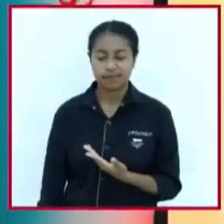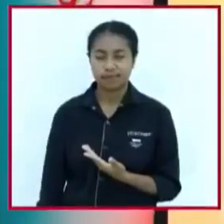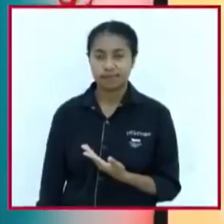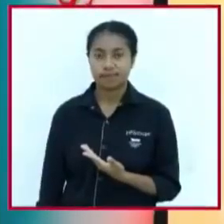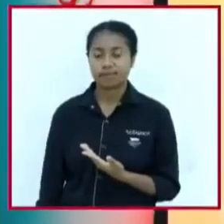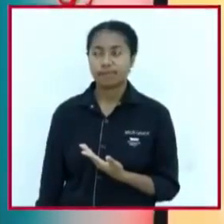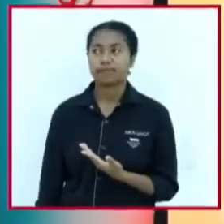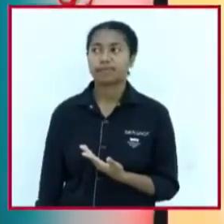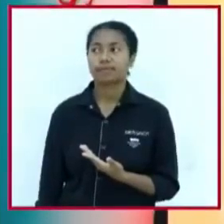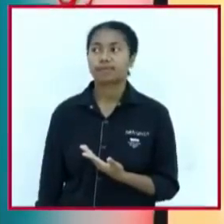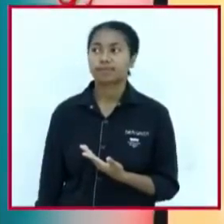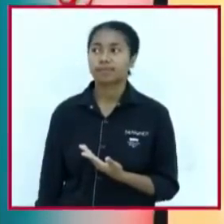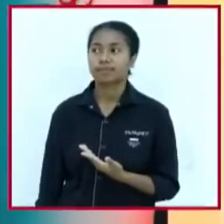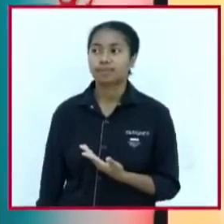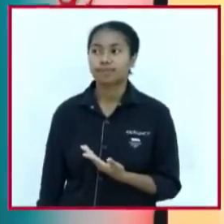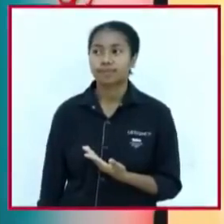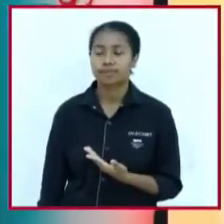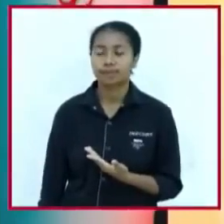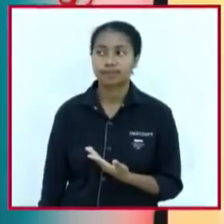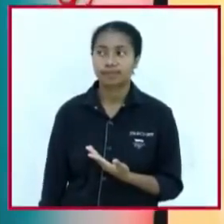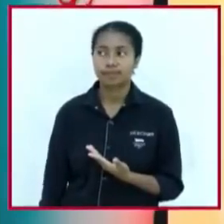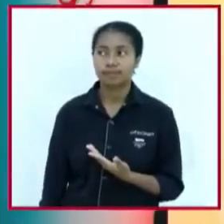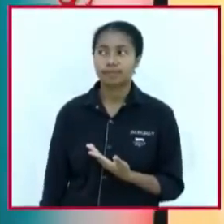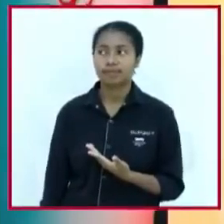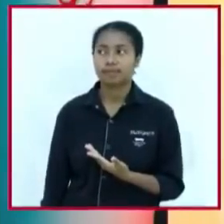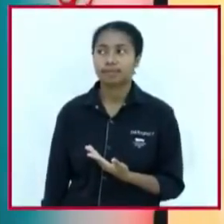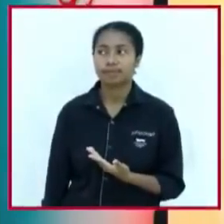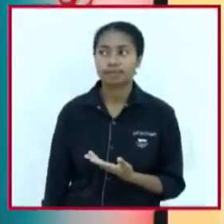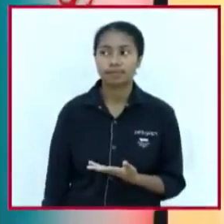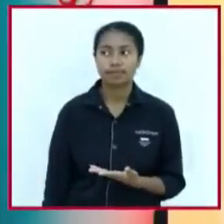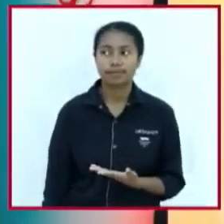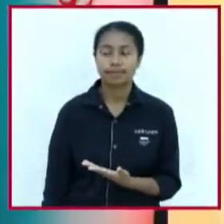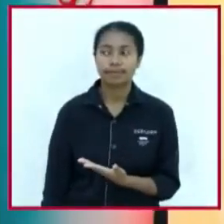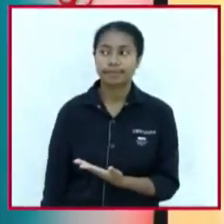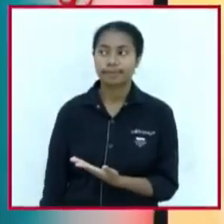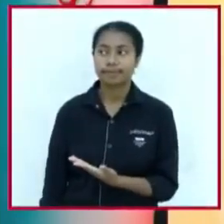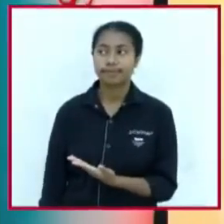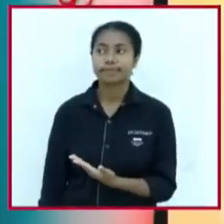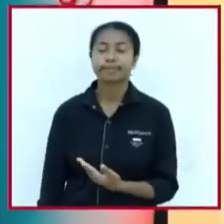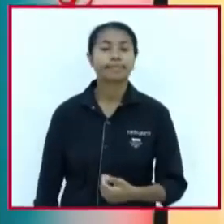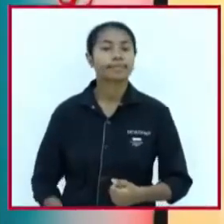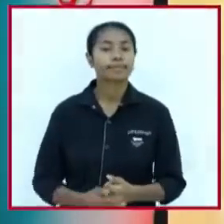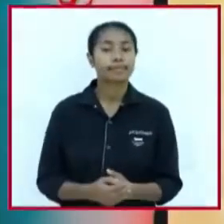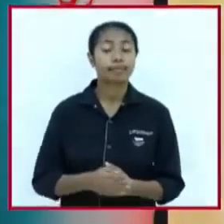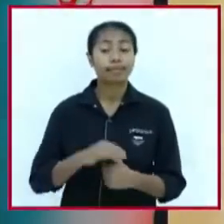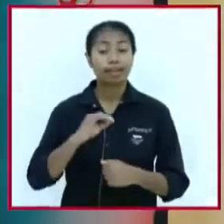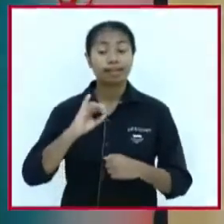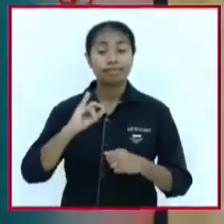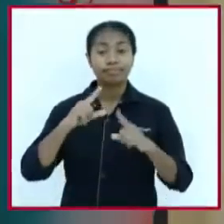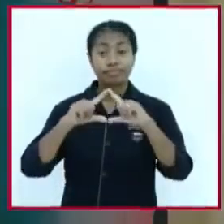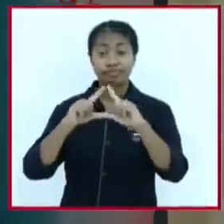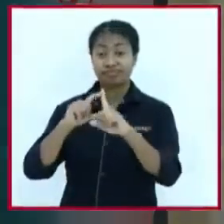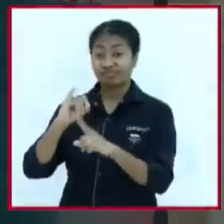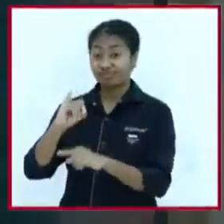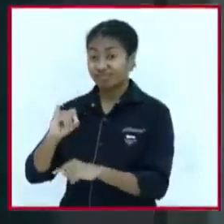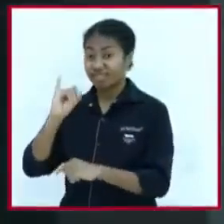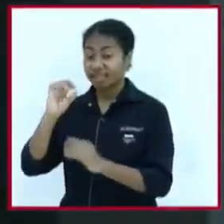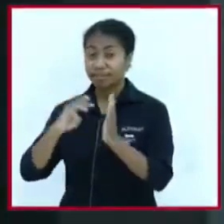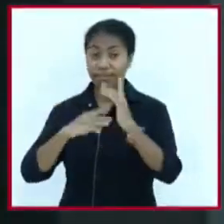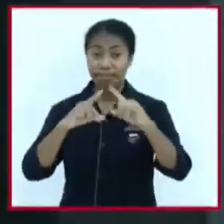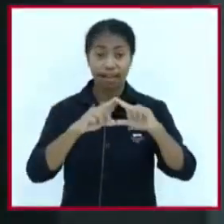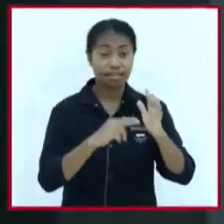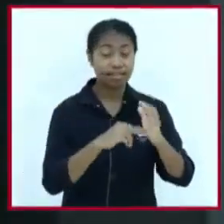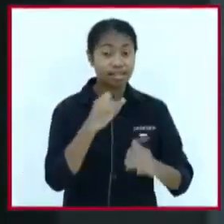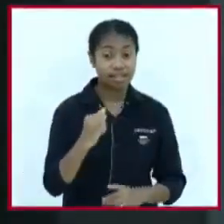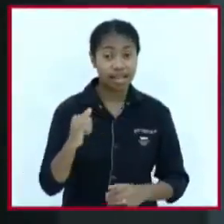sama dengan kita atau lebih coba hanya pidak berdosa jadi imamnya Kristen yaitu